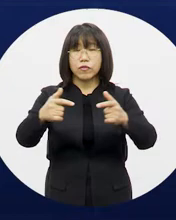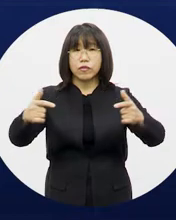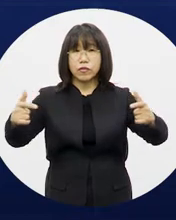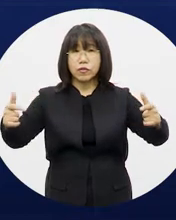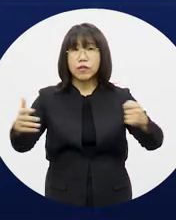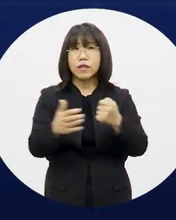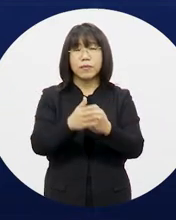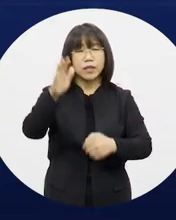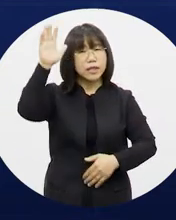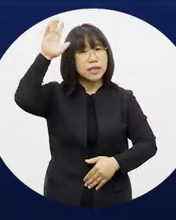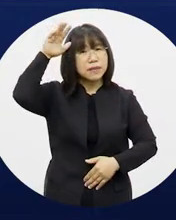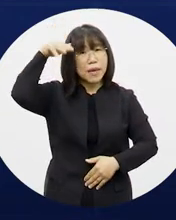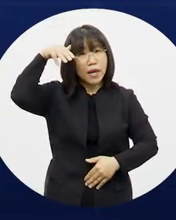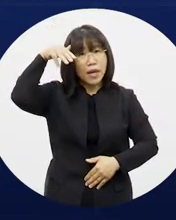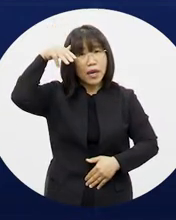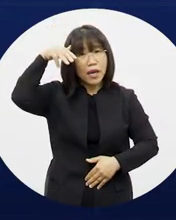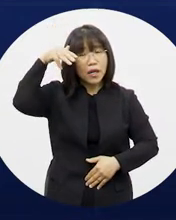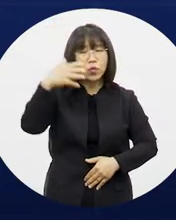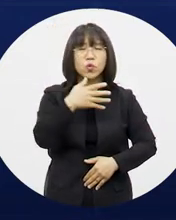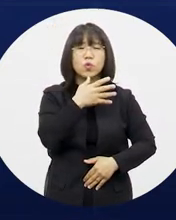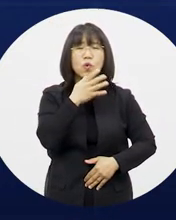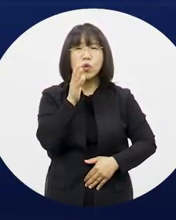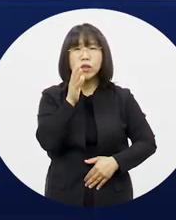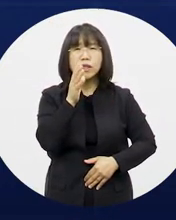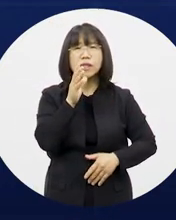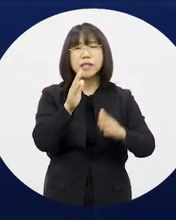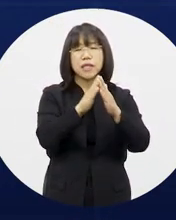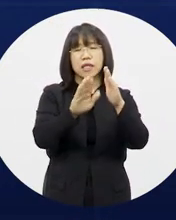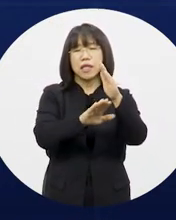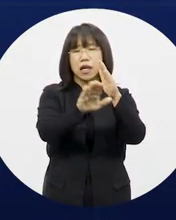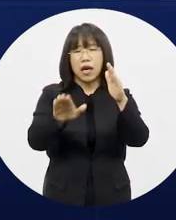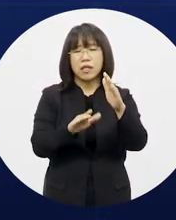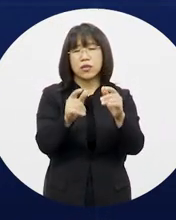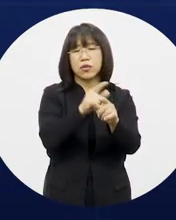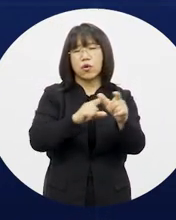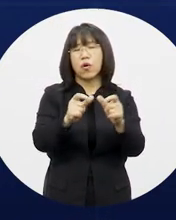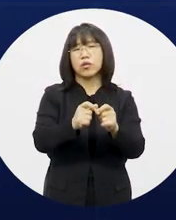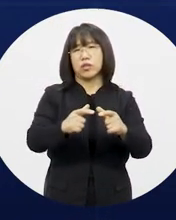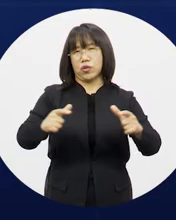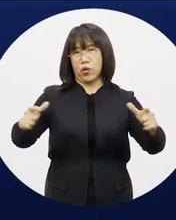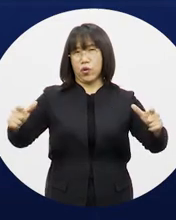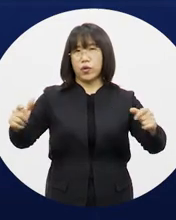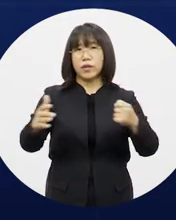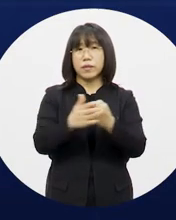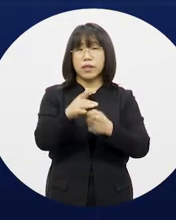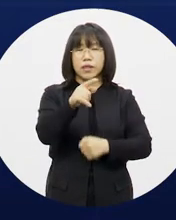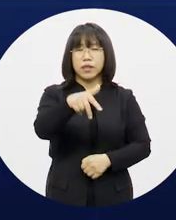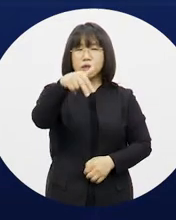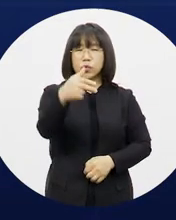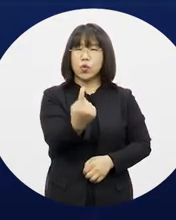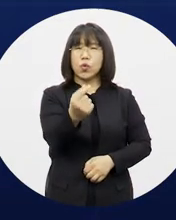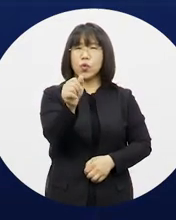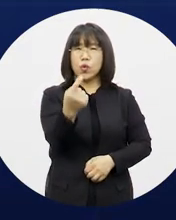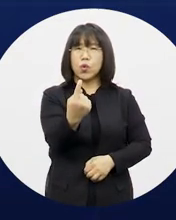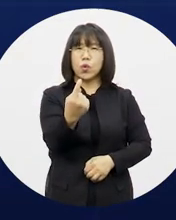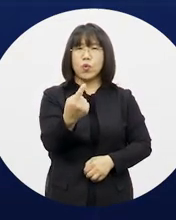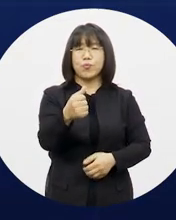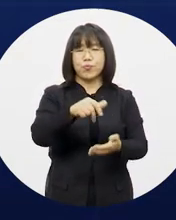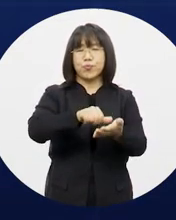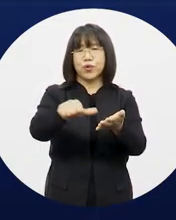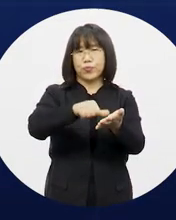고령 인구의 증가로 치매 어르신을 모시는 가정이 늘어나면서 강서구 치매안심센터에서는 매달 기저귀